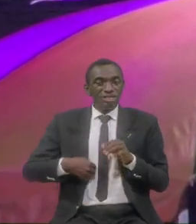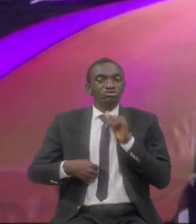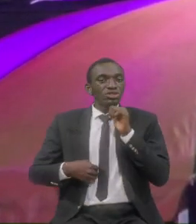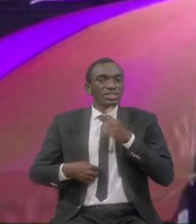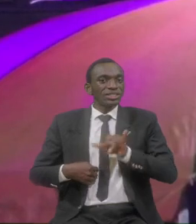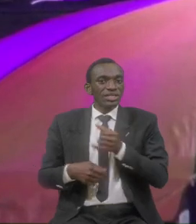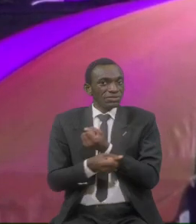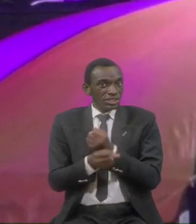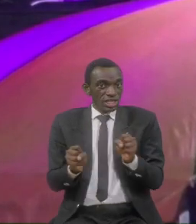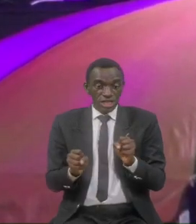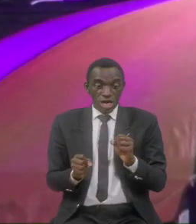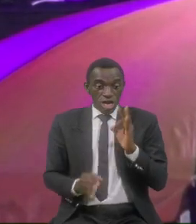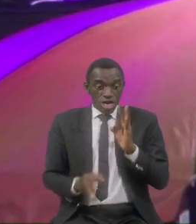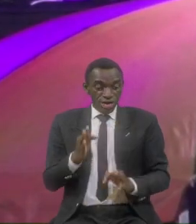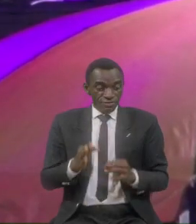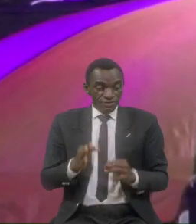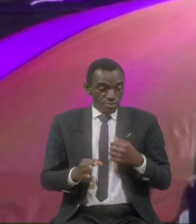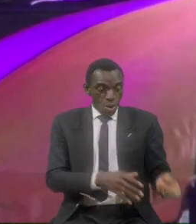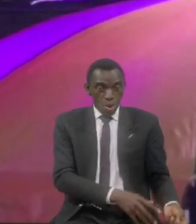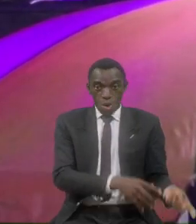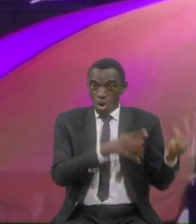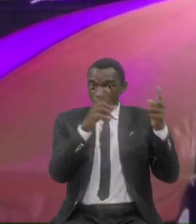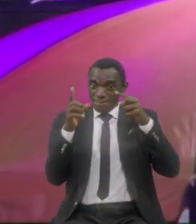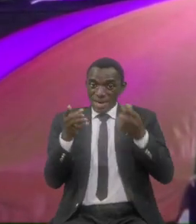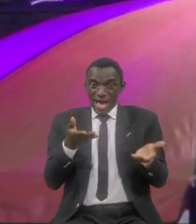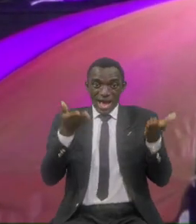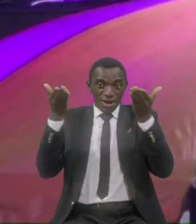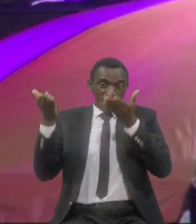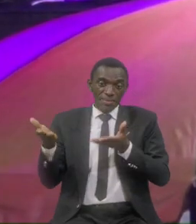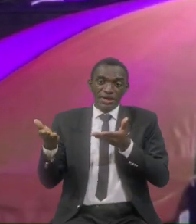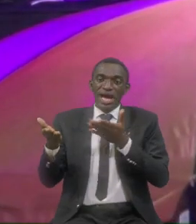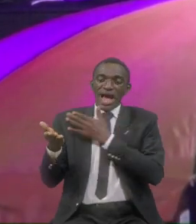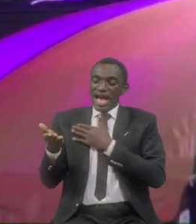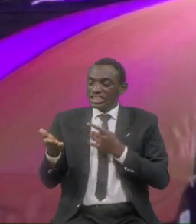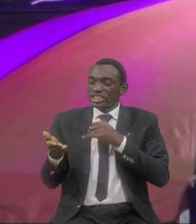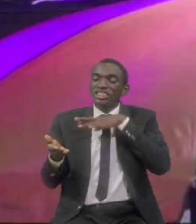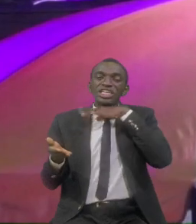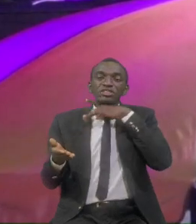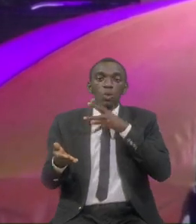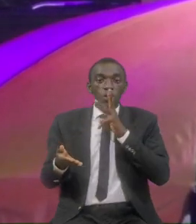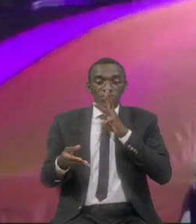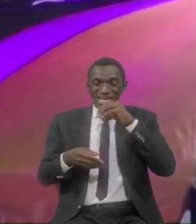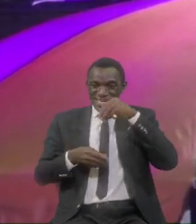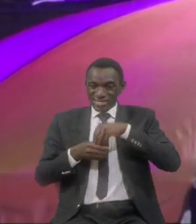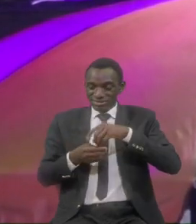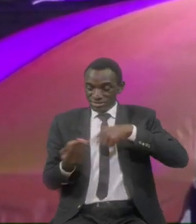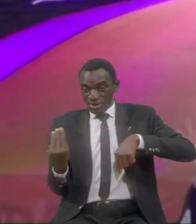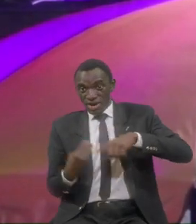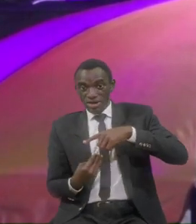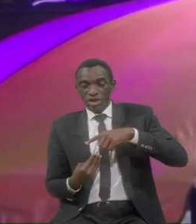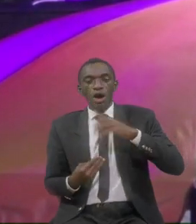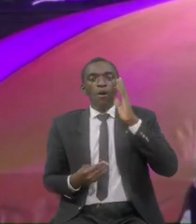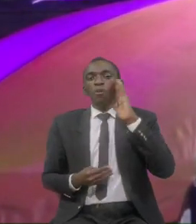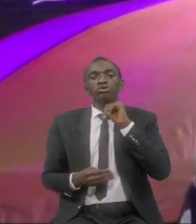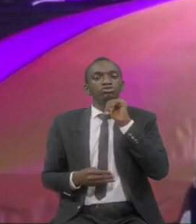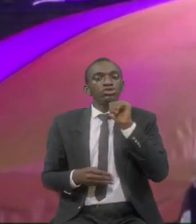the water, dirty water around, does not bring poison on him. Makaingon ka nga luwas na siya kung wala